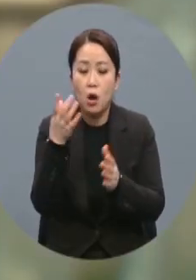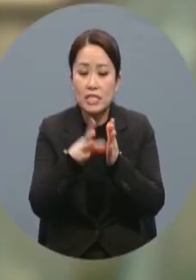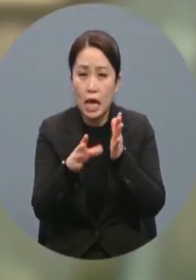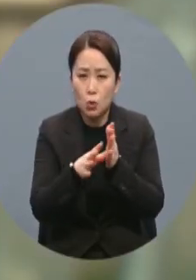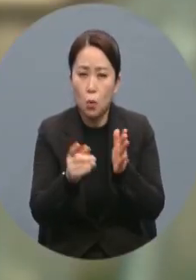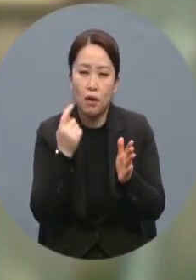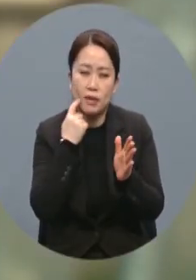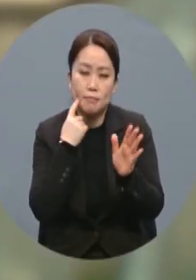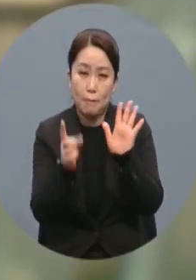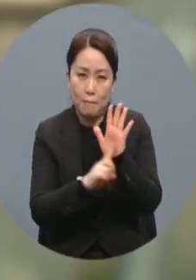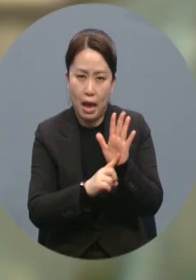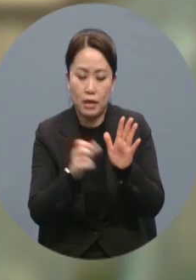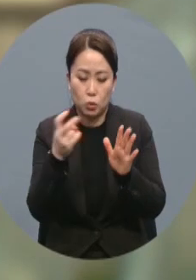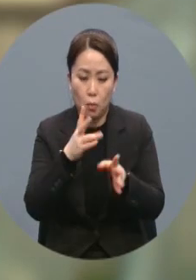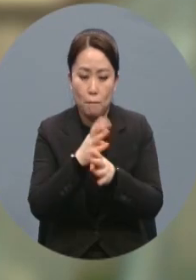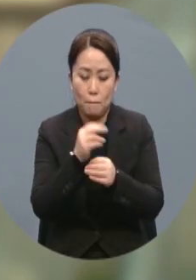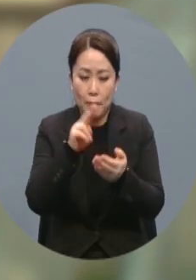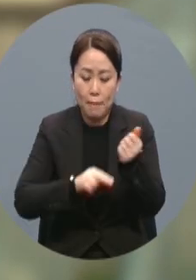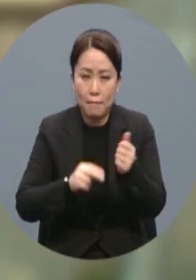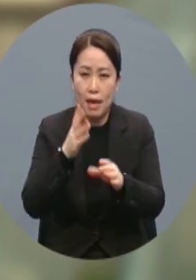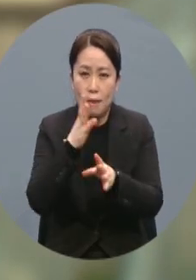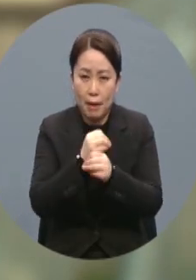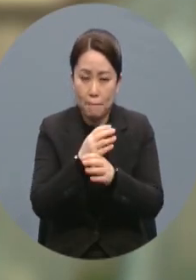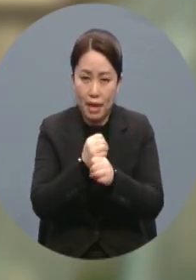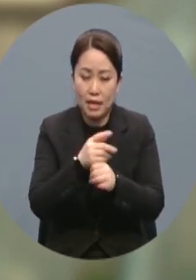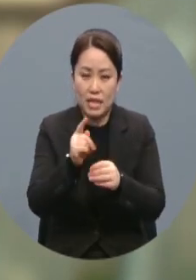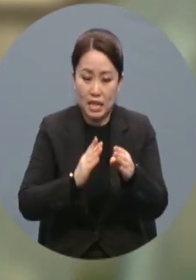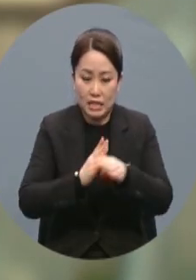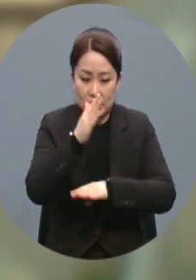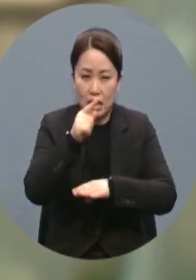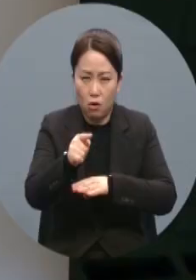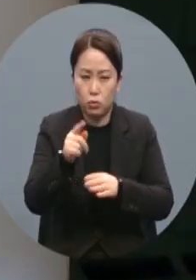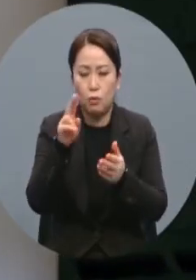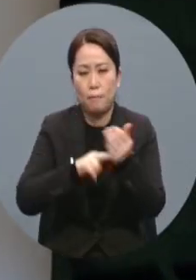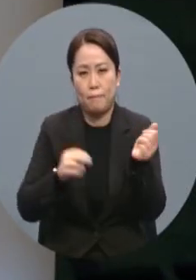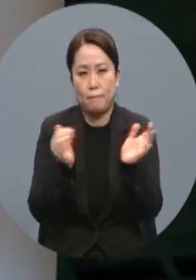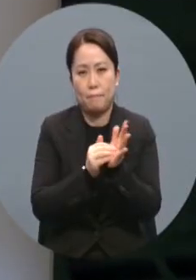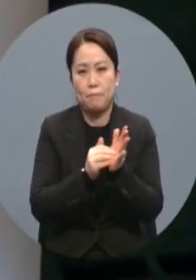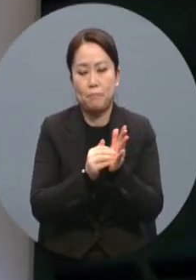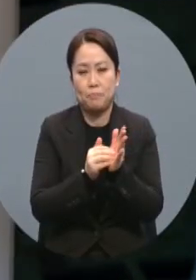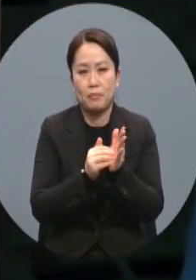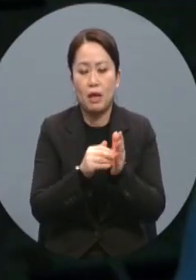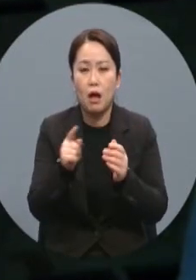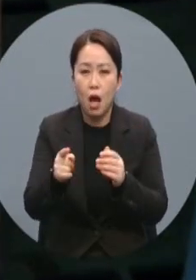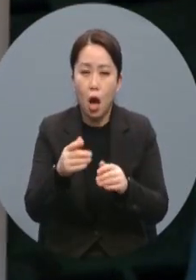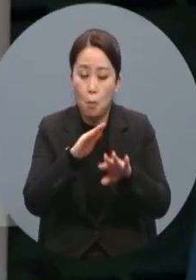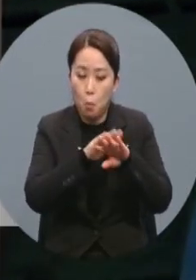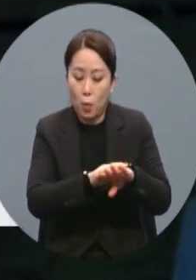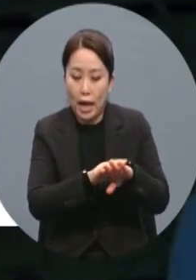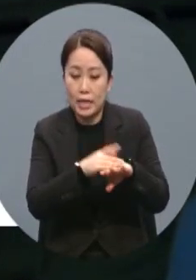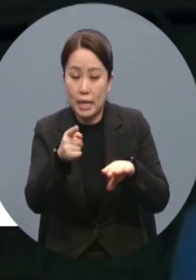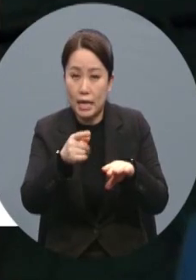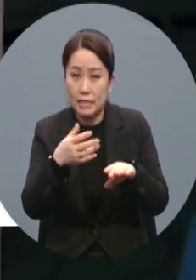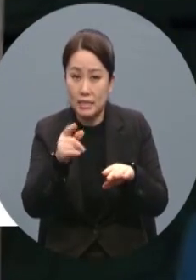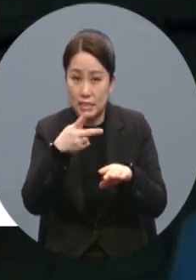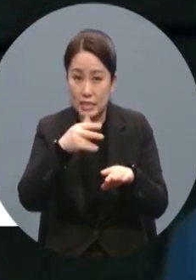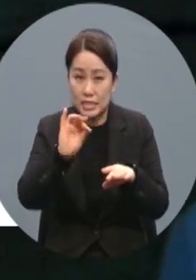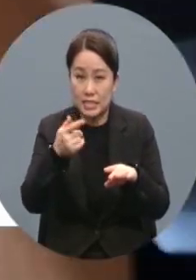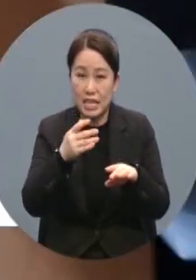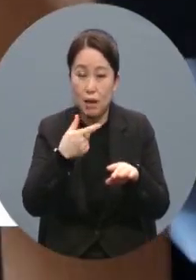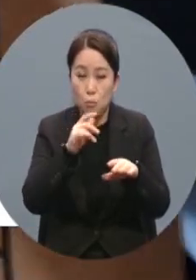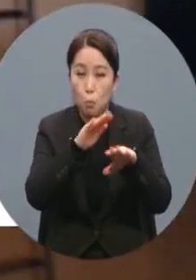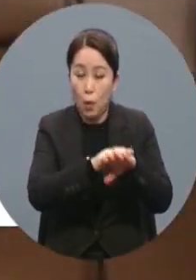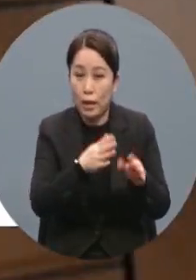아니라 유통기한이 지난 원료로 상품을 만들어 이를 내다 팔았습니다 보관된 진액은 유통기한 한달이 넘었고